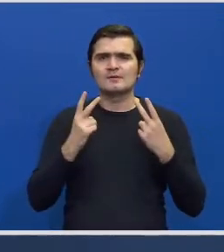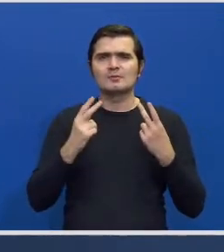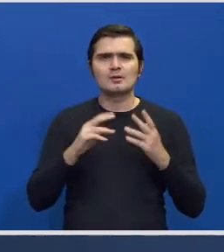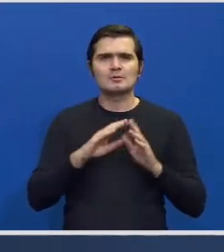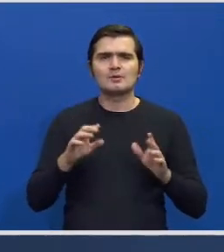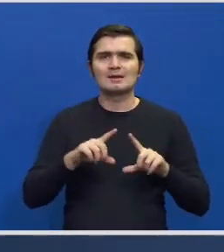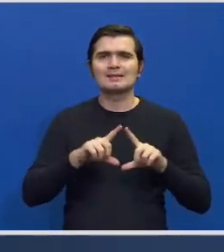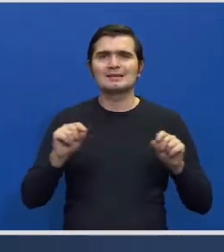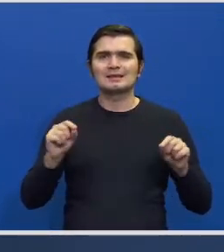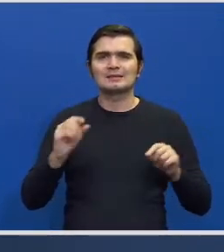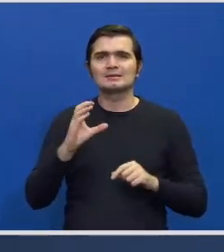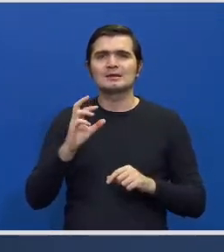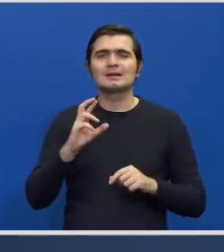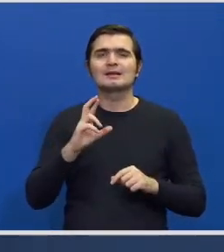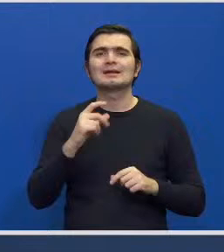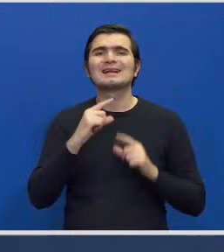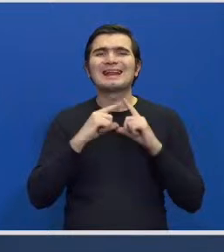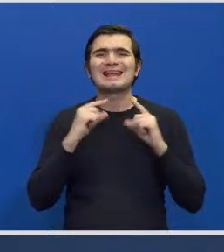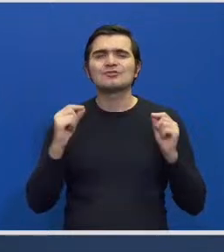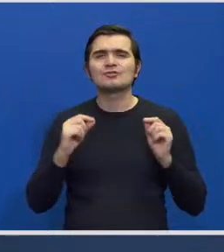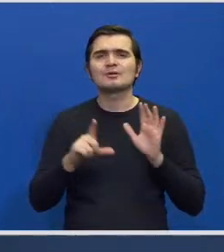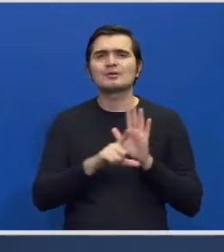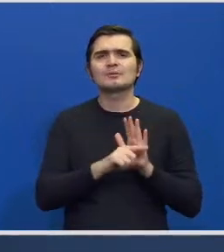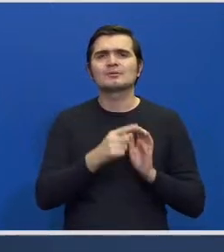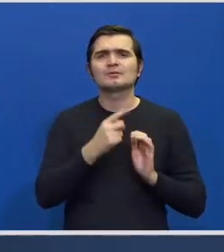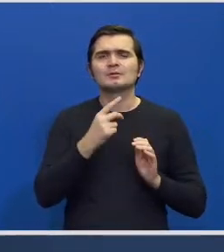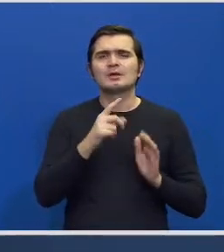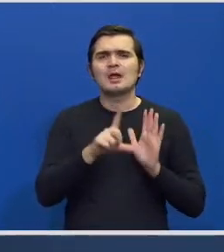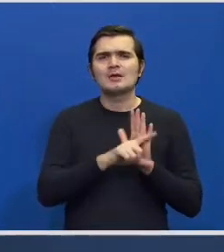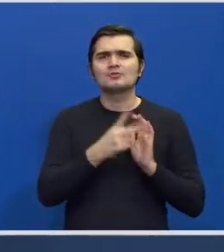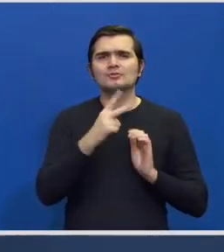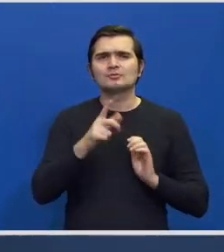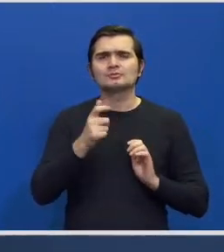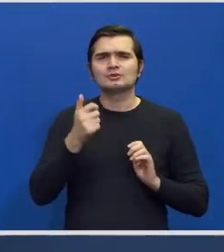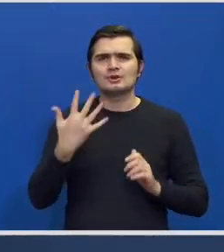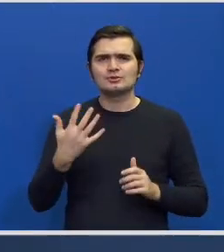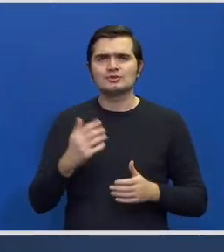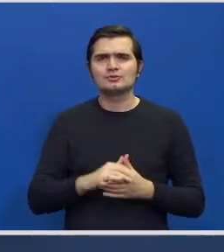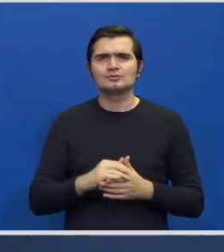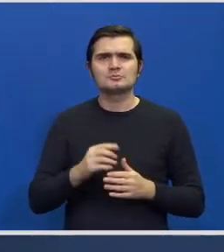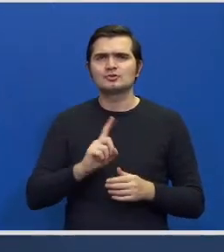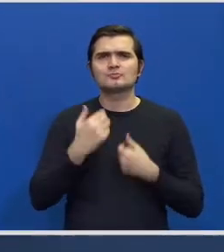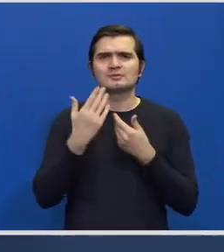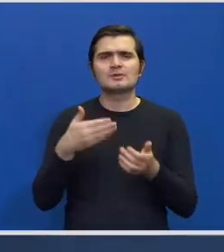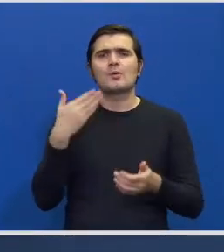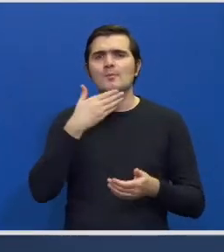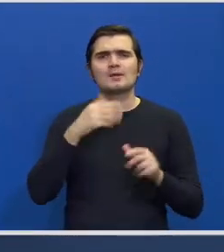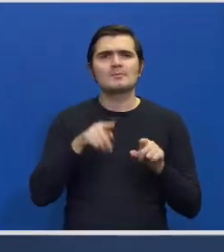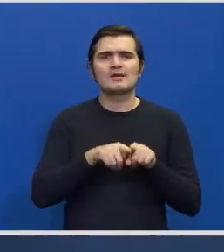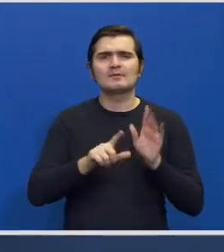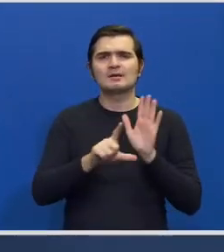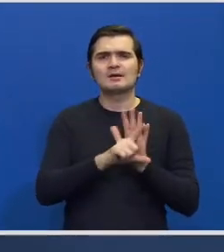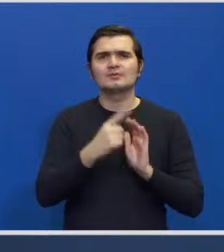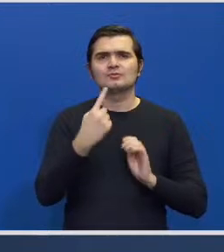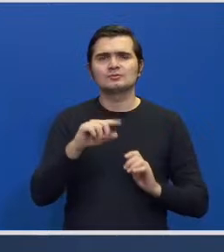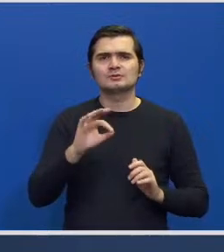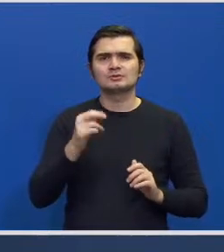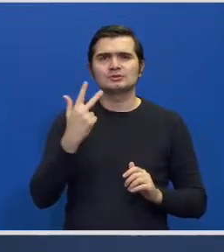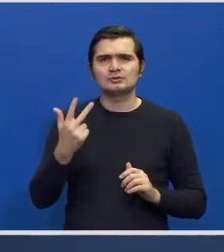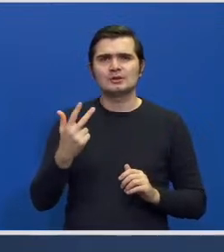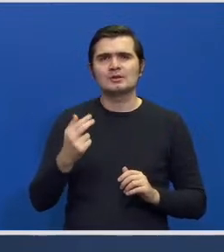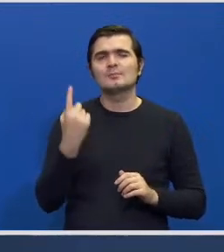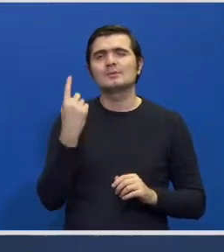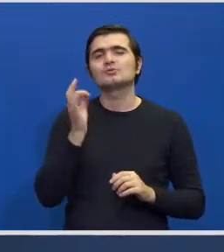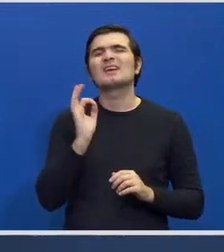cu excepția tichetelor de creșă reglementate de legea 165/2018 și nici a premiilor prevăzute de legea cadru